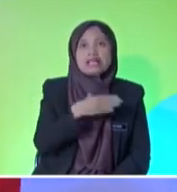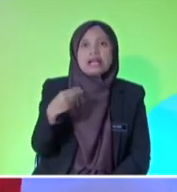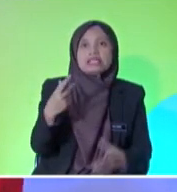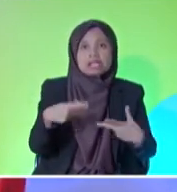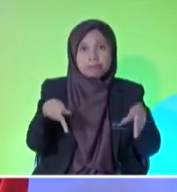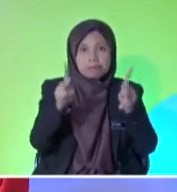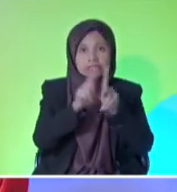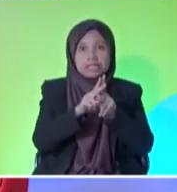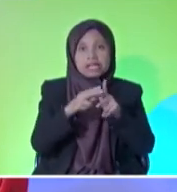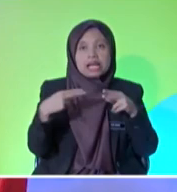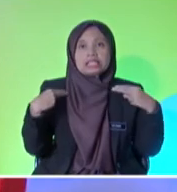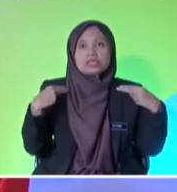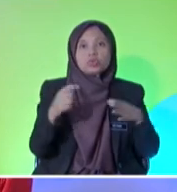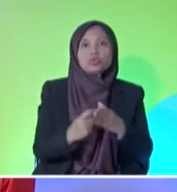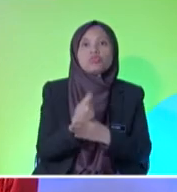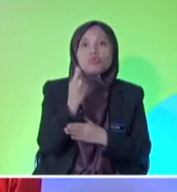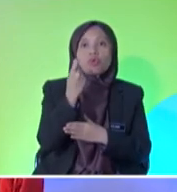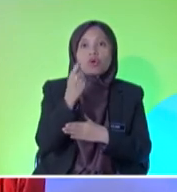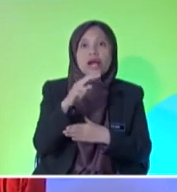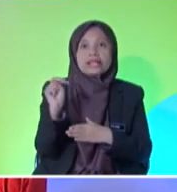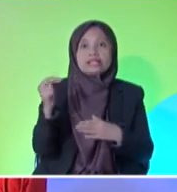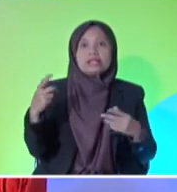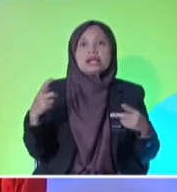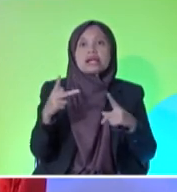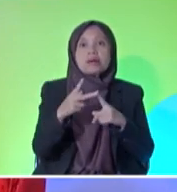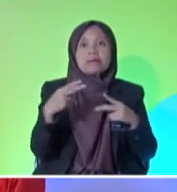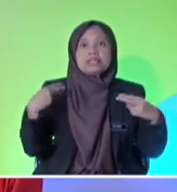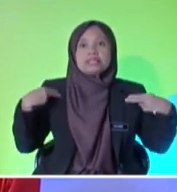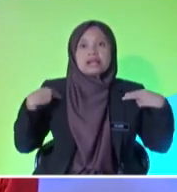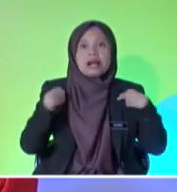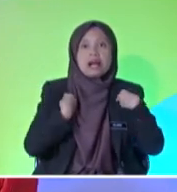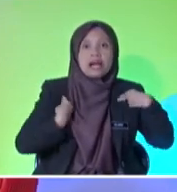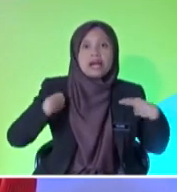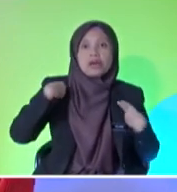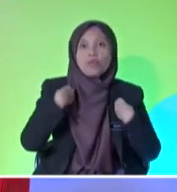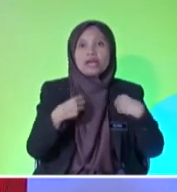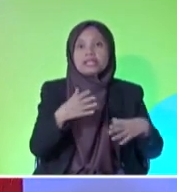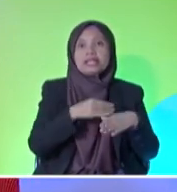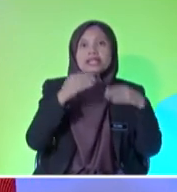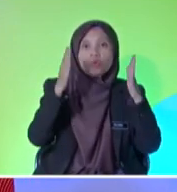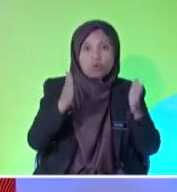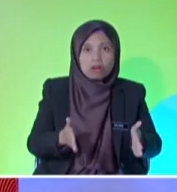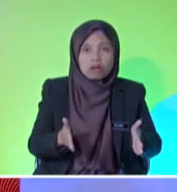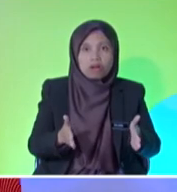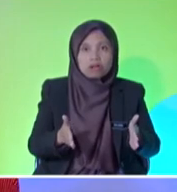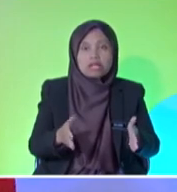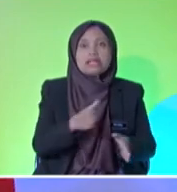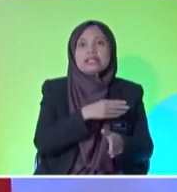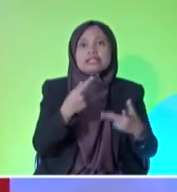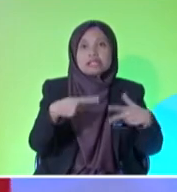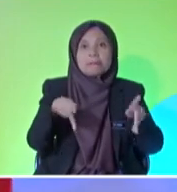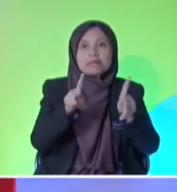kepada hewan dan manusia kepulauan pencemaran biji benih dan perubahan pembesaran Tumbuhan seperti mana kita buat tadi